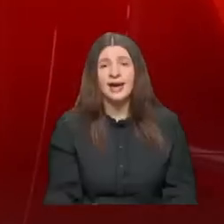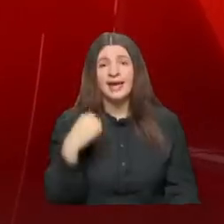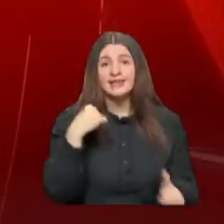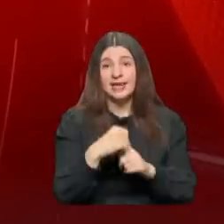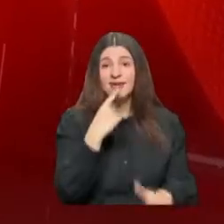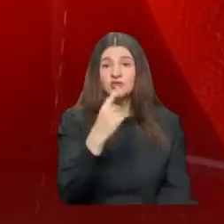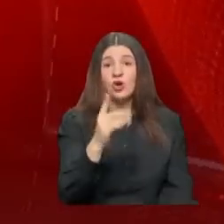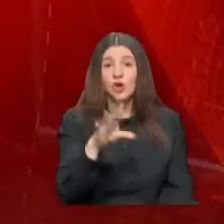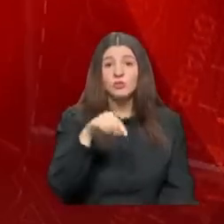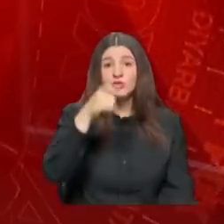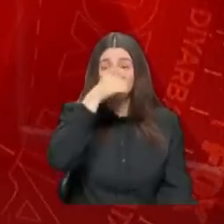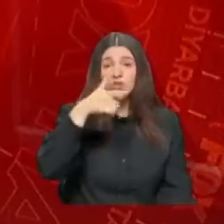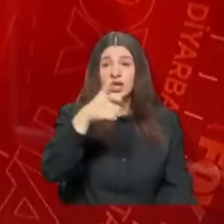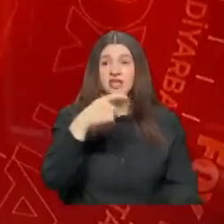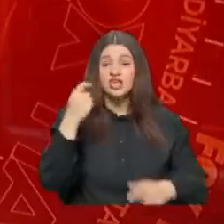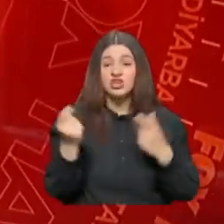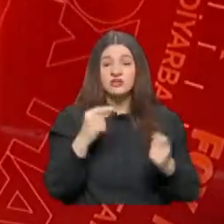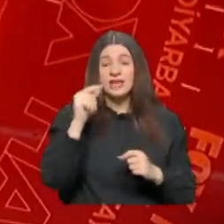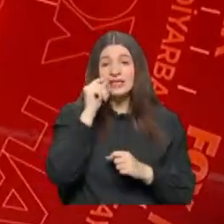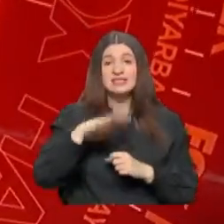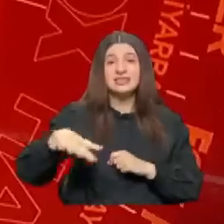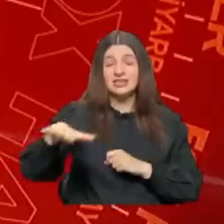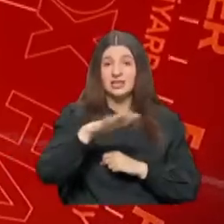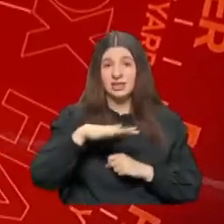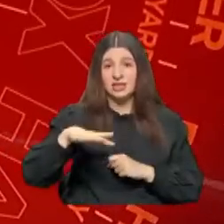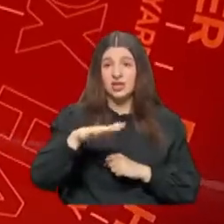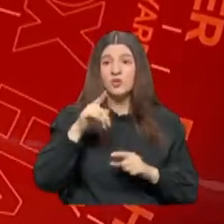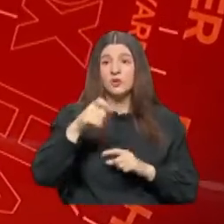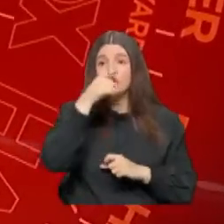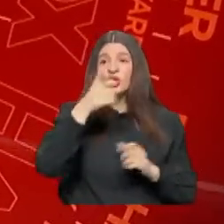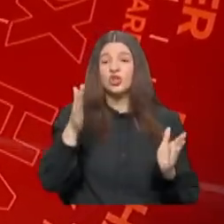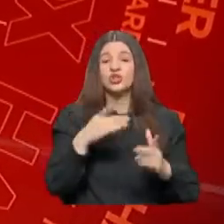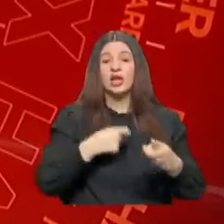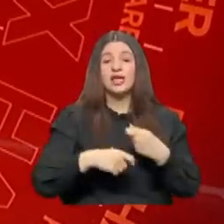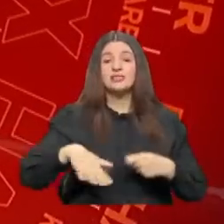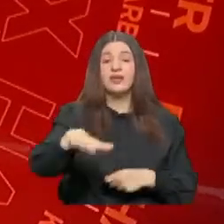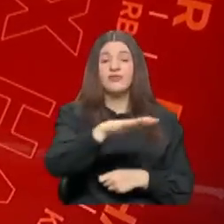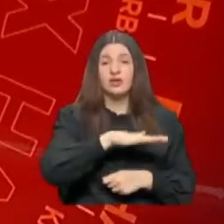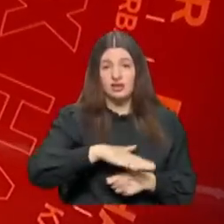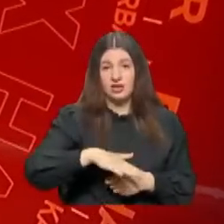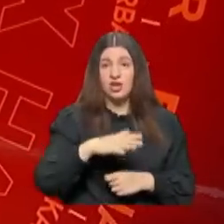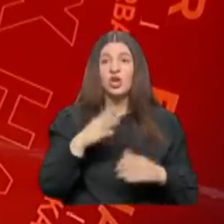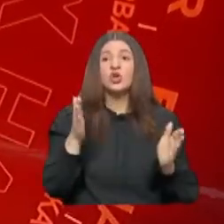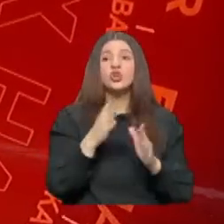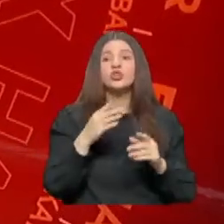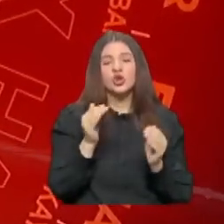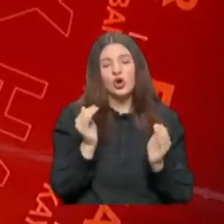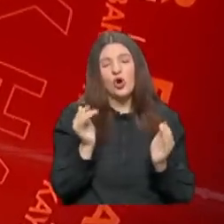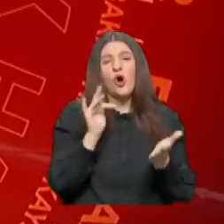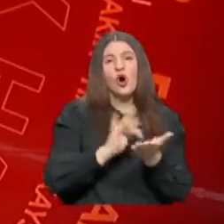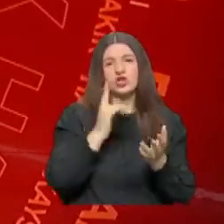tekrar ediyorum. Bu ülkede çalışan insanın, bu ülkenin küçük esnafının, küçük orta